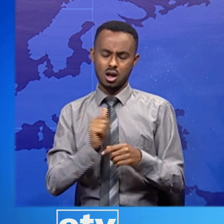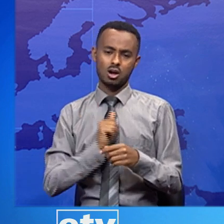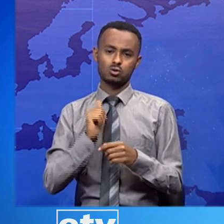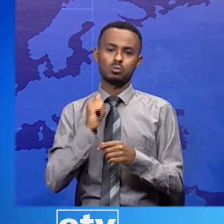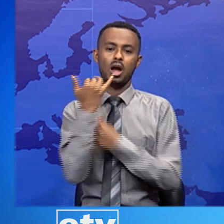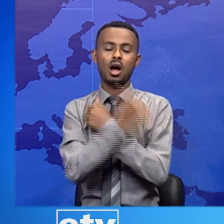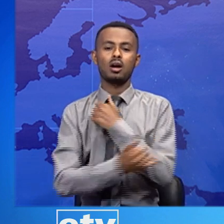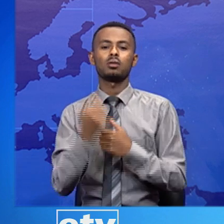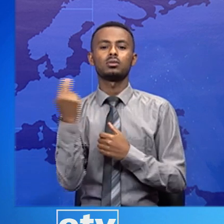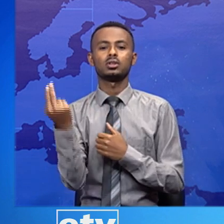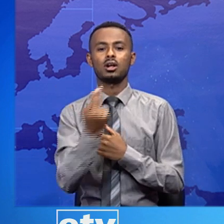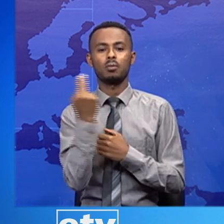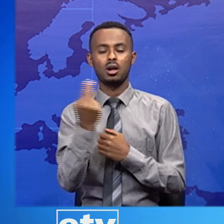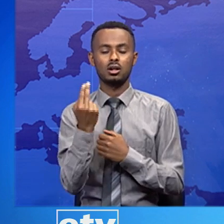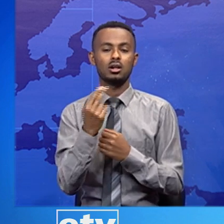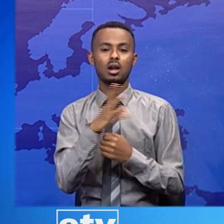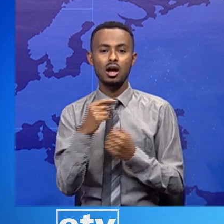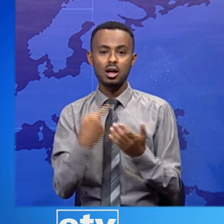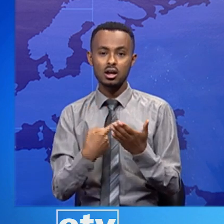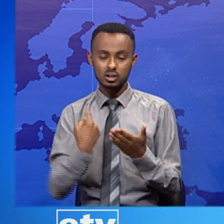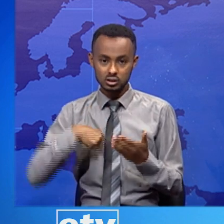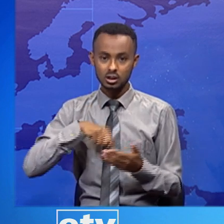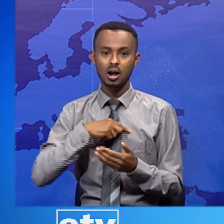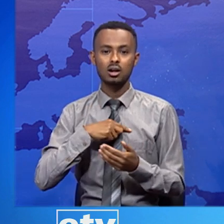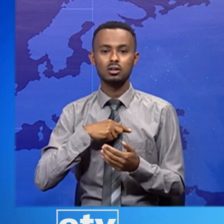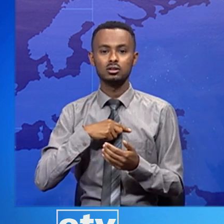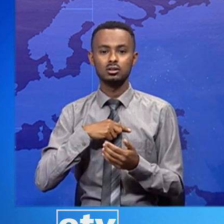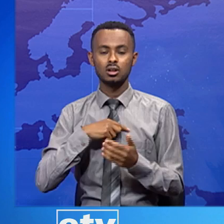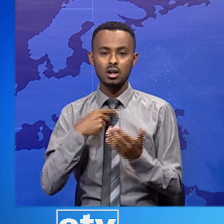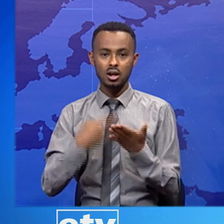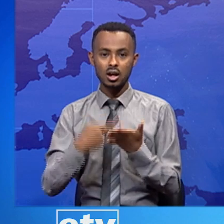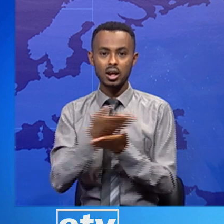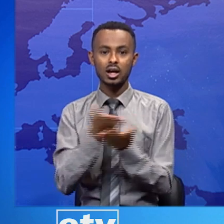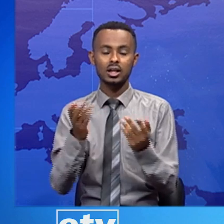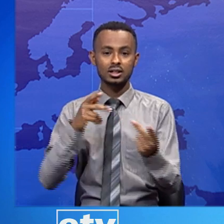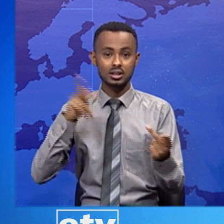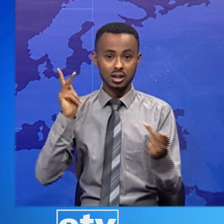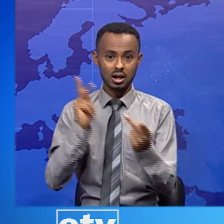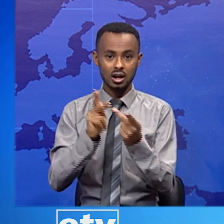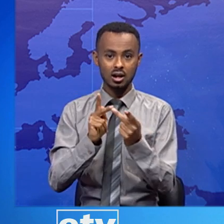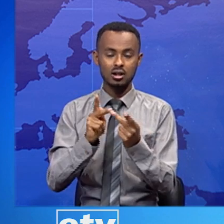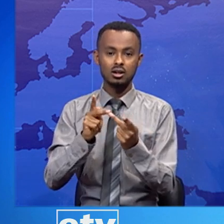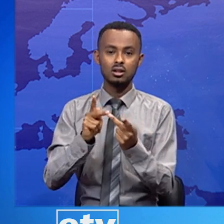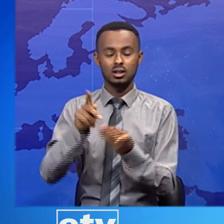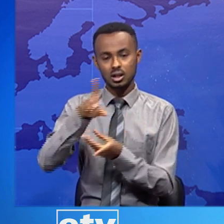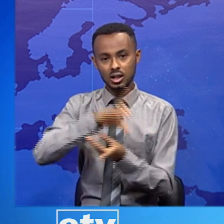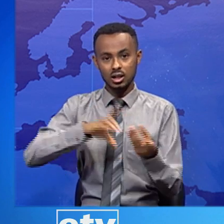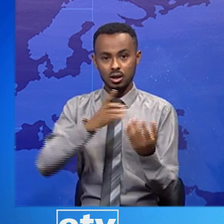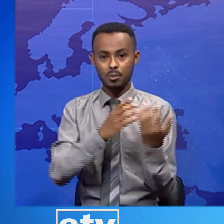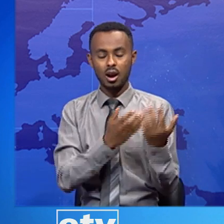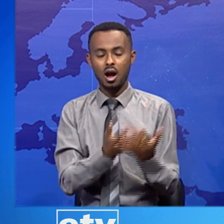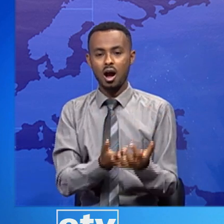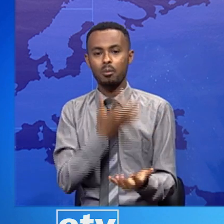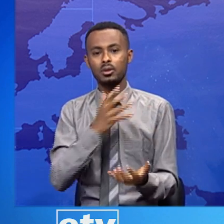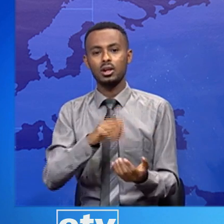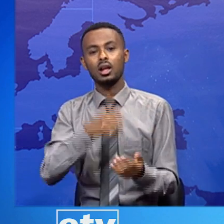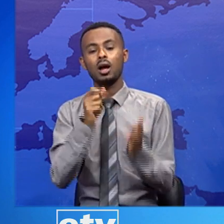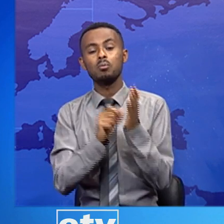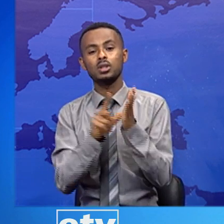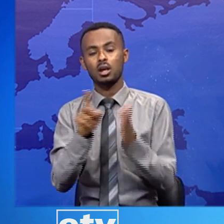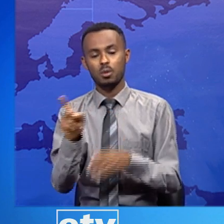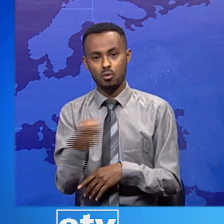ለሀገርም ይጠቅማል ላይ ይጠቅማል። እና እኛ ይሄ ነገር እንዲሳካ እንደ ክልል ባለሀብት ለሌላ ምሳሌ